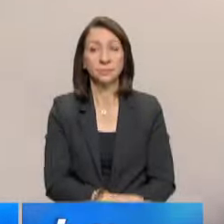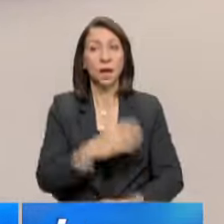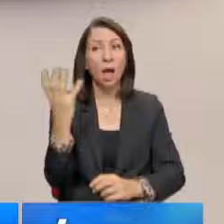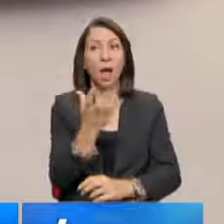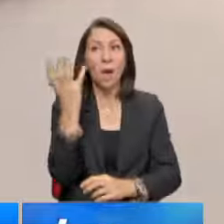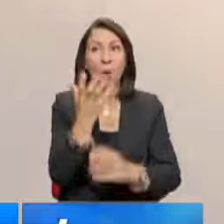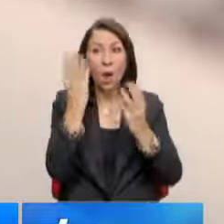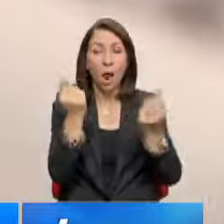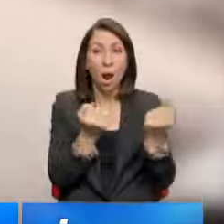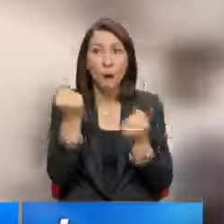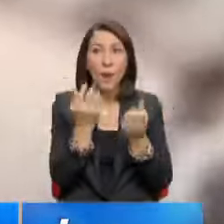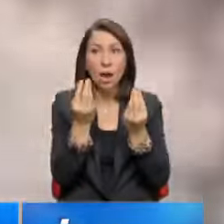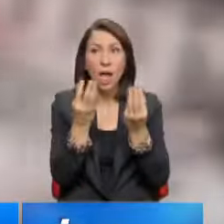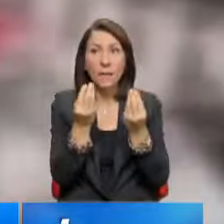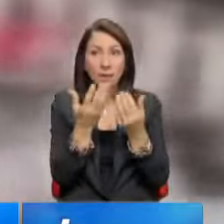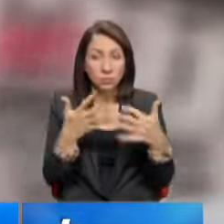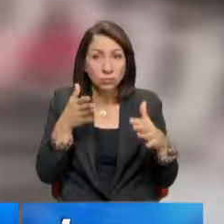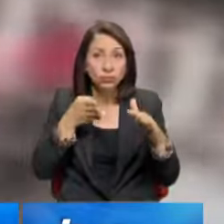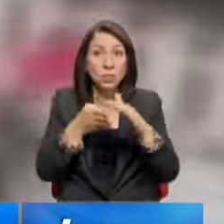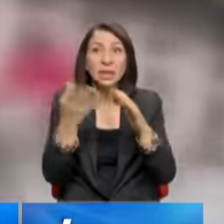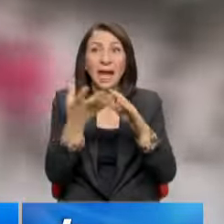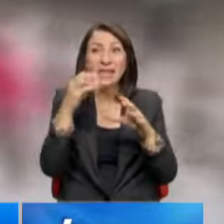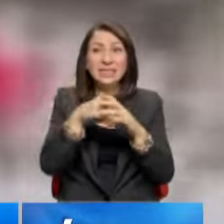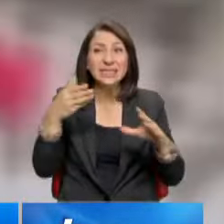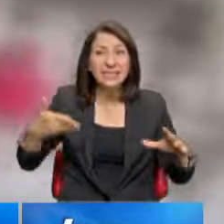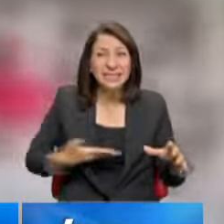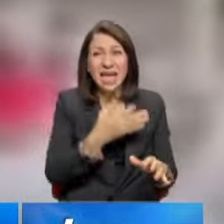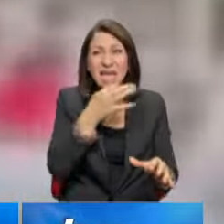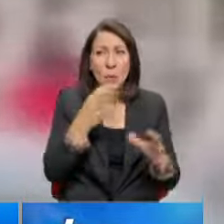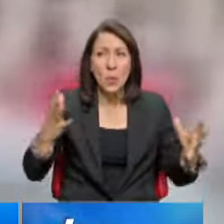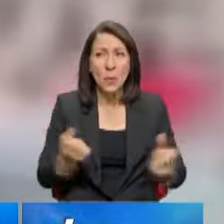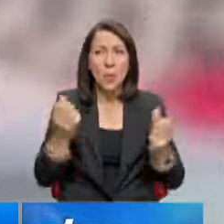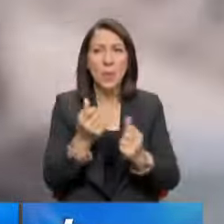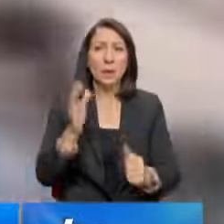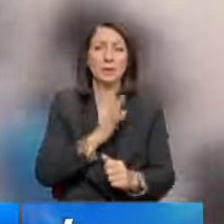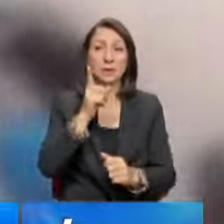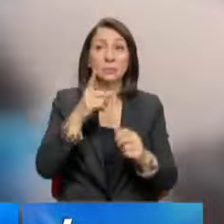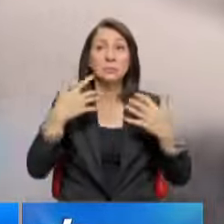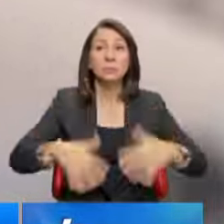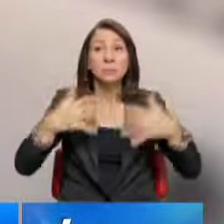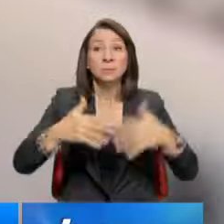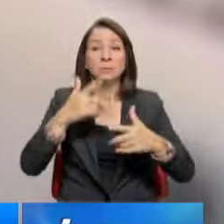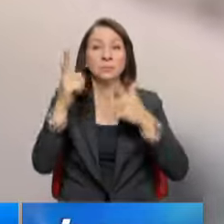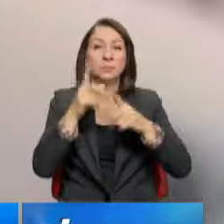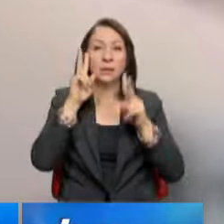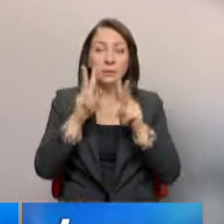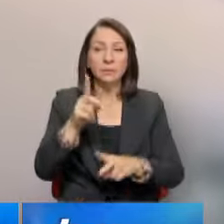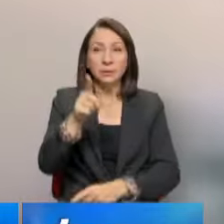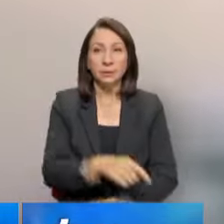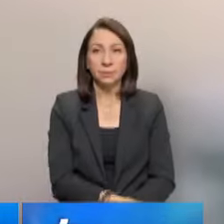Alev topuna dönen araç kalabalığın arasına girdi. Yanan aracın altında kalmaktan son anda kurtulanlar vardı. Yaşanan panik anı kameralara